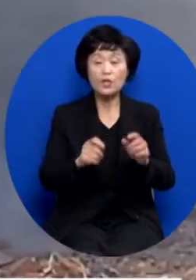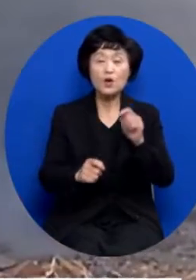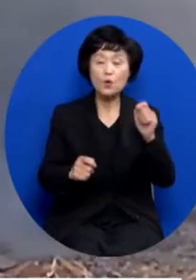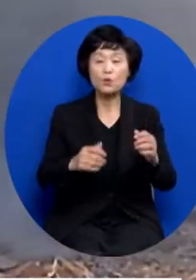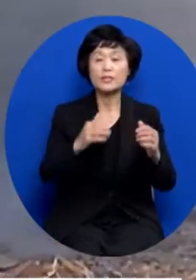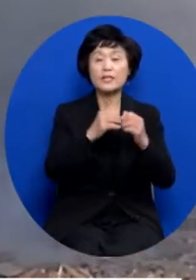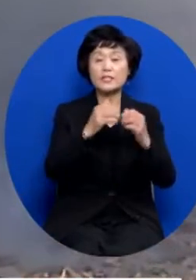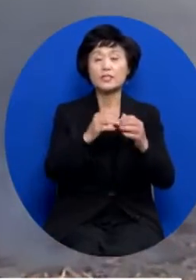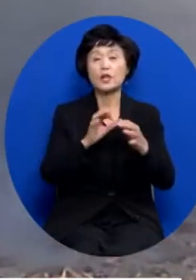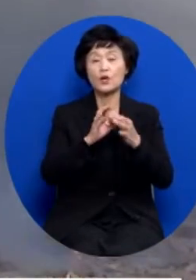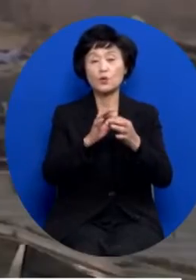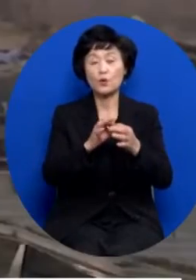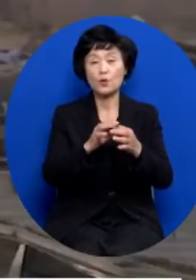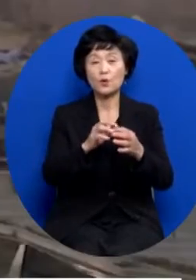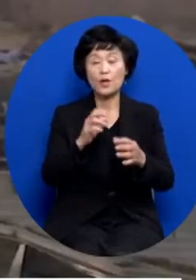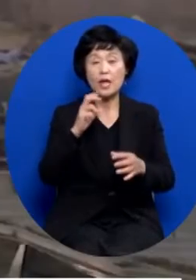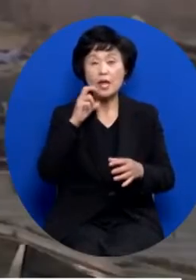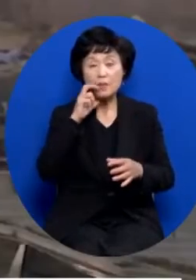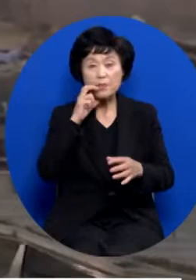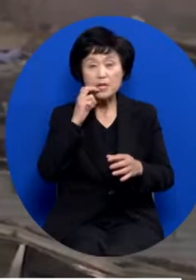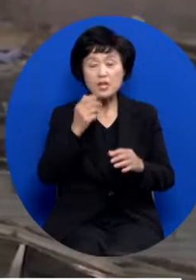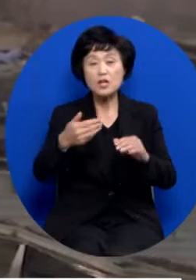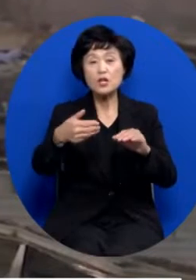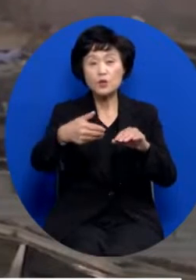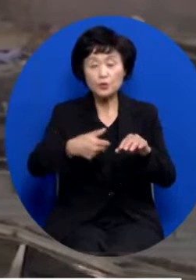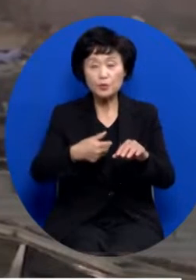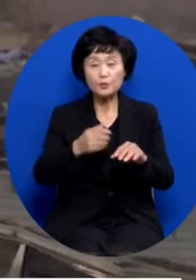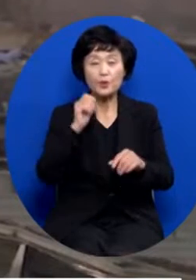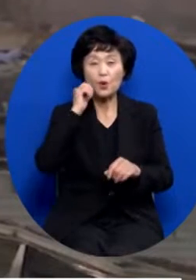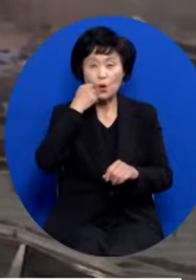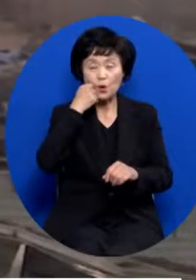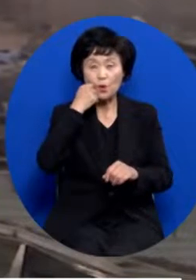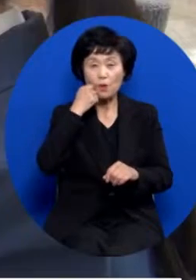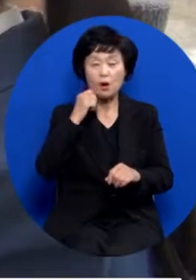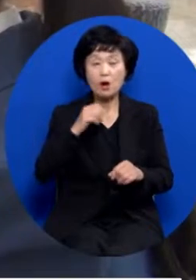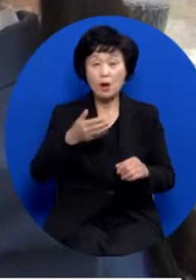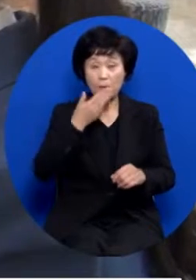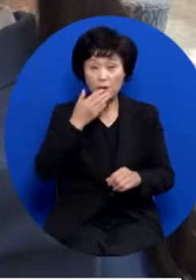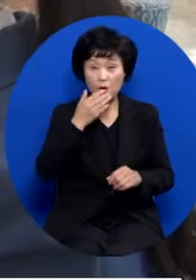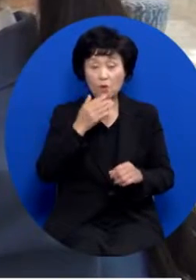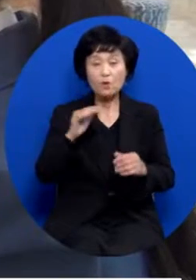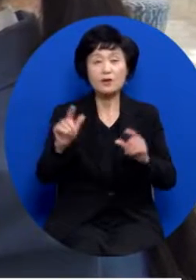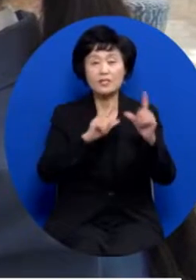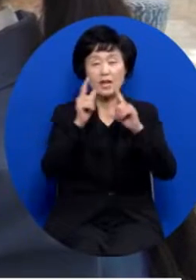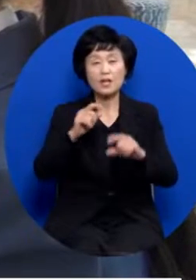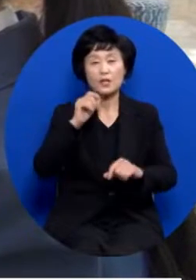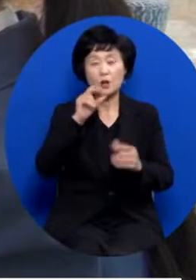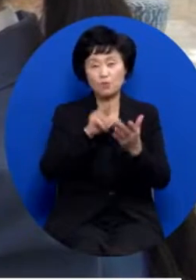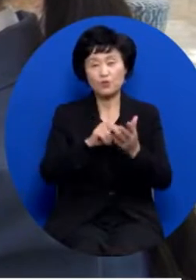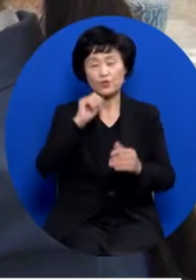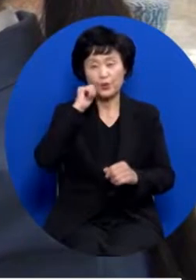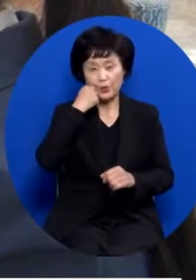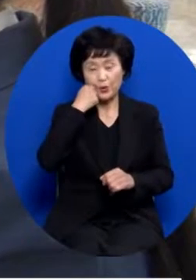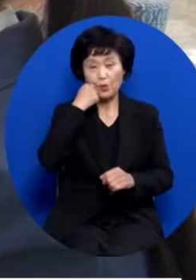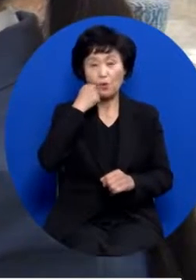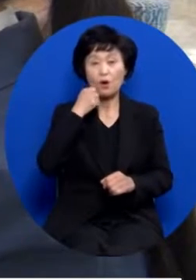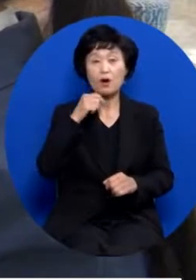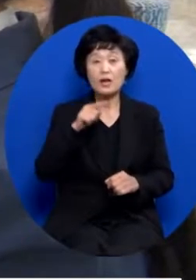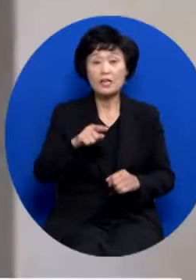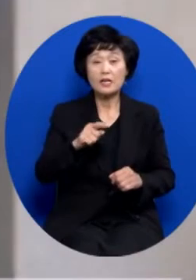전쟁으로 밀 수입도 어려워져 식량난에 봉착했습니다. 현지 사역자는 현실을 떠올릴 때마다 만감이